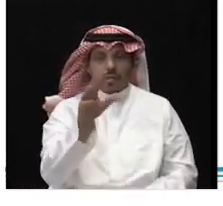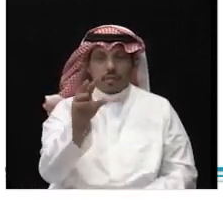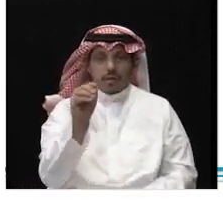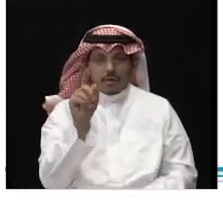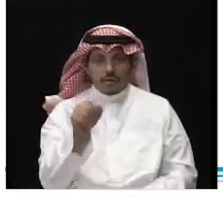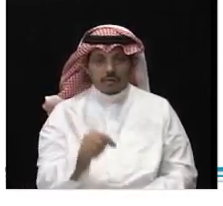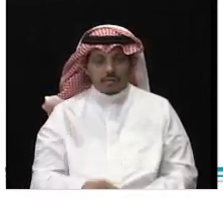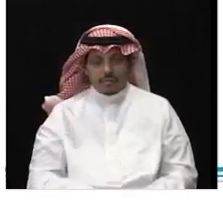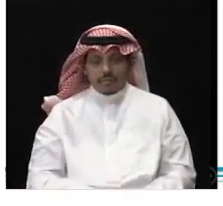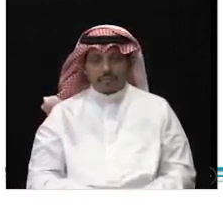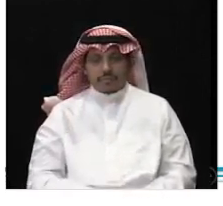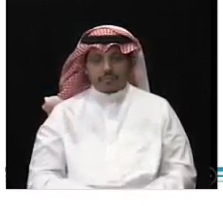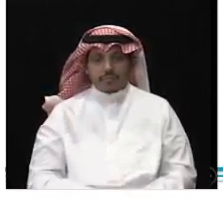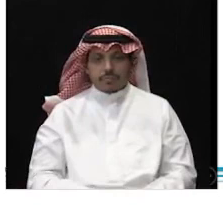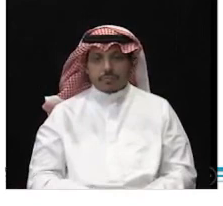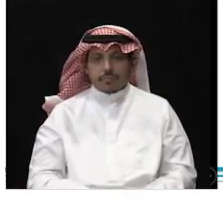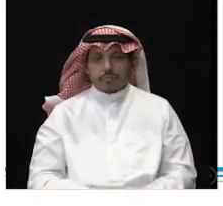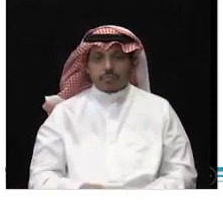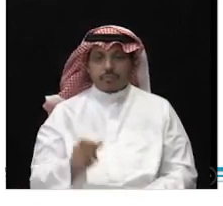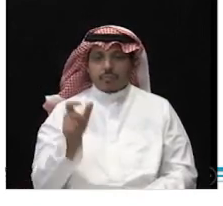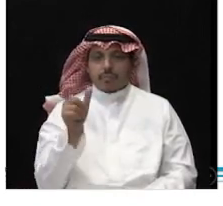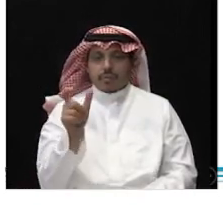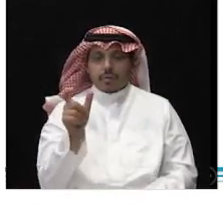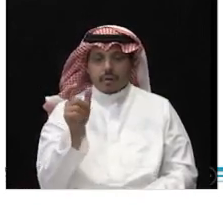ظهر، ظهر، أحسنتم، وهنا